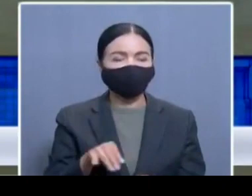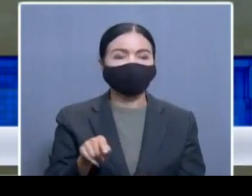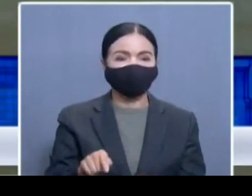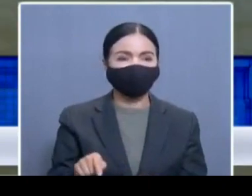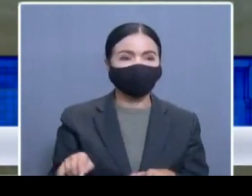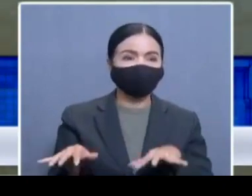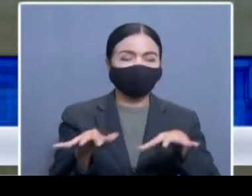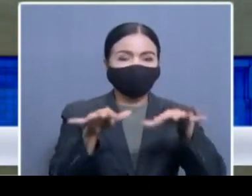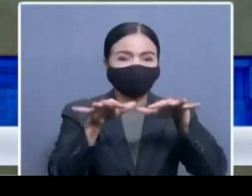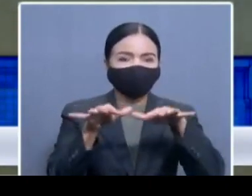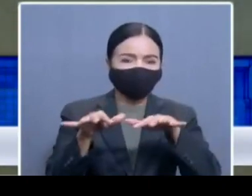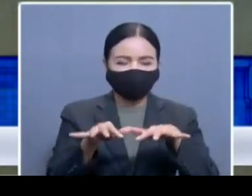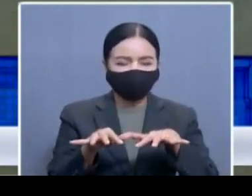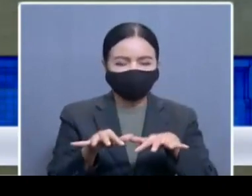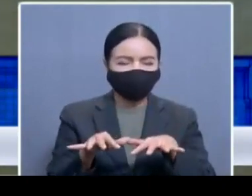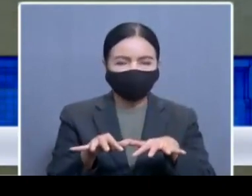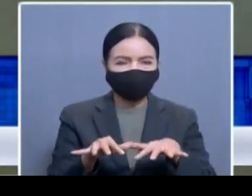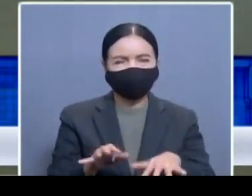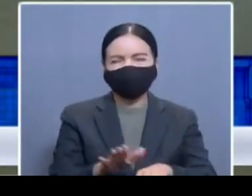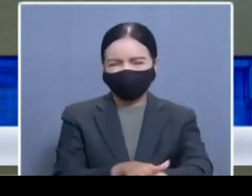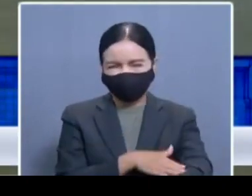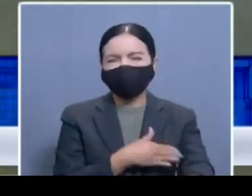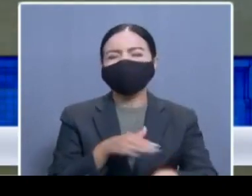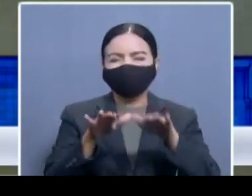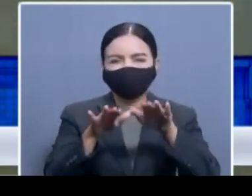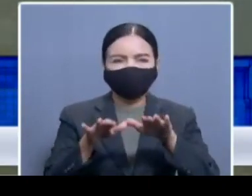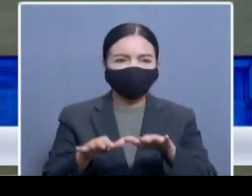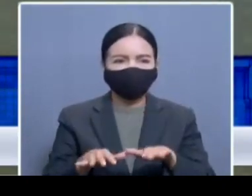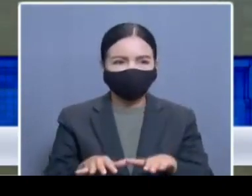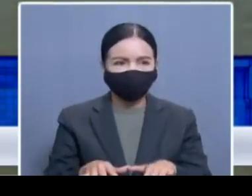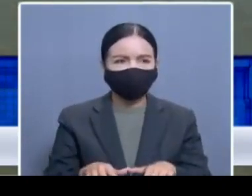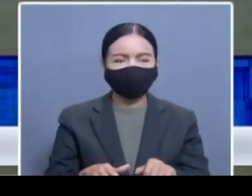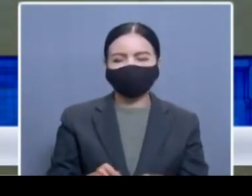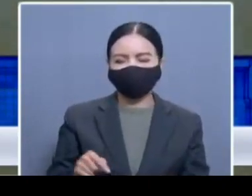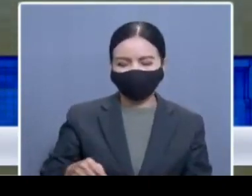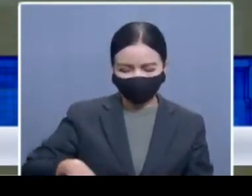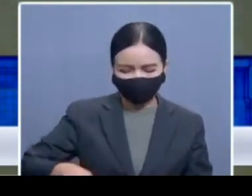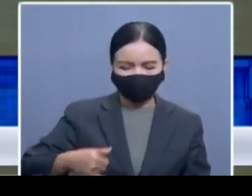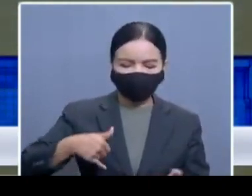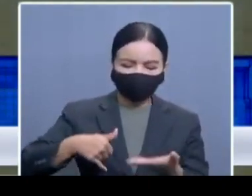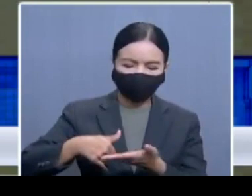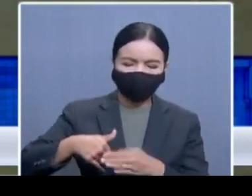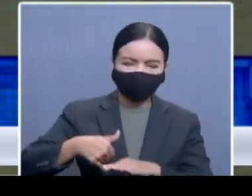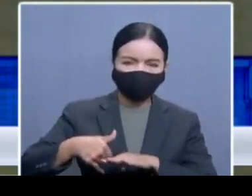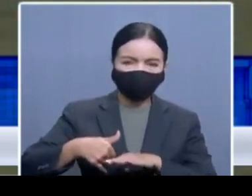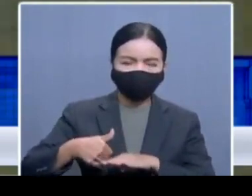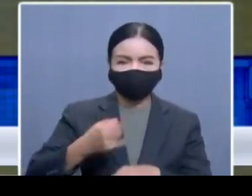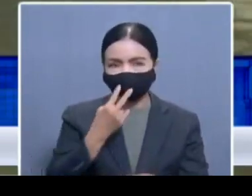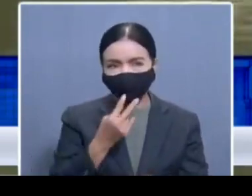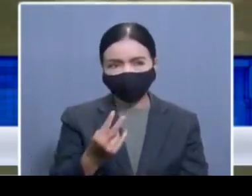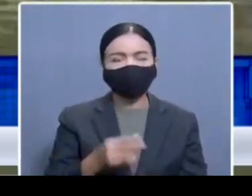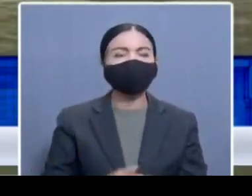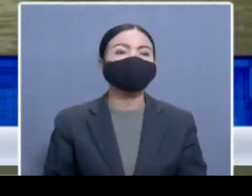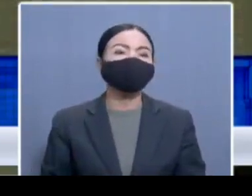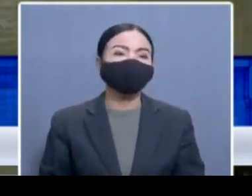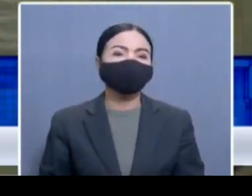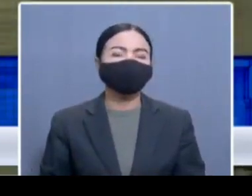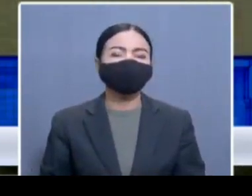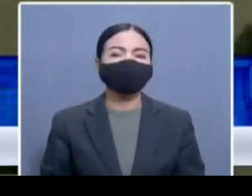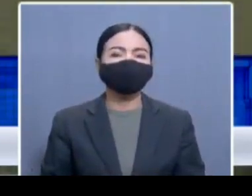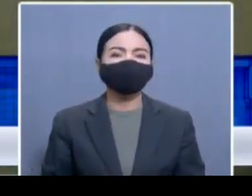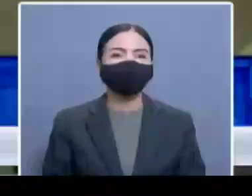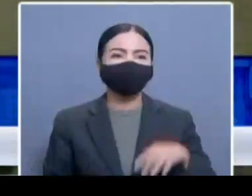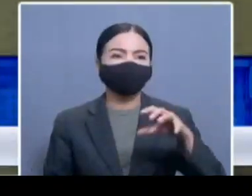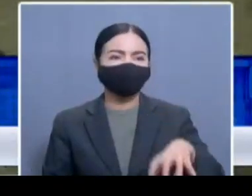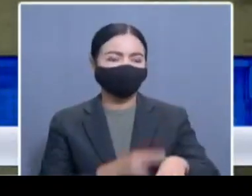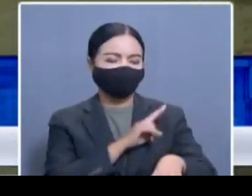นี้ลดลงช้าๆนะครับแต่ว่าบางจุดนั้นยังคงมีน้ำท่วมสูงอย่างที่เห็นนี่แหละครับนั่นก็ทำให้การเข้าออกโร